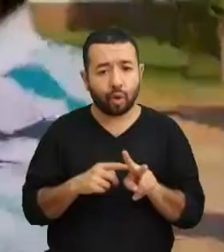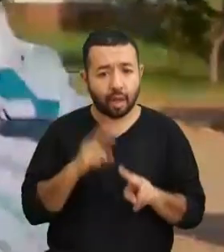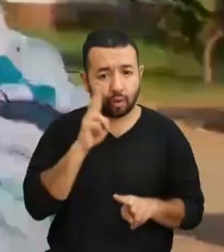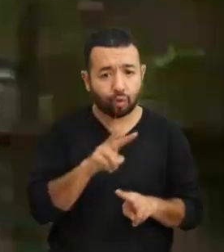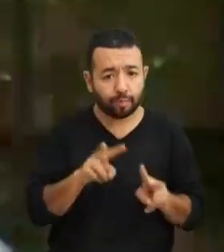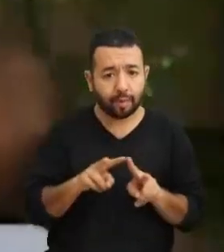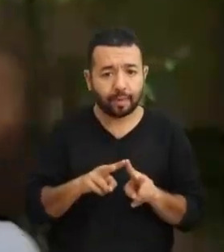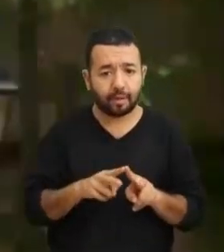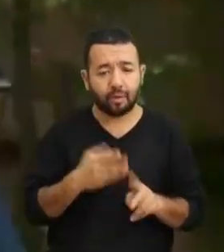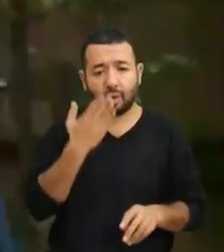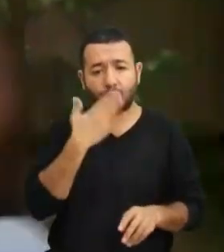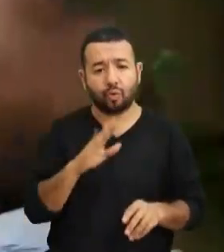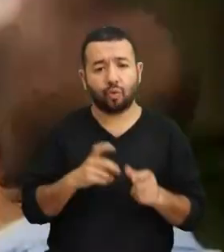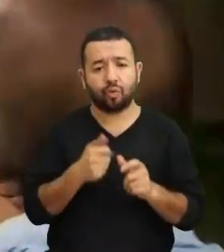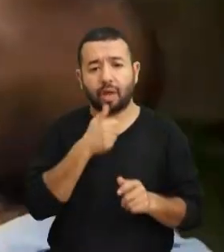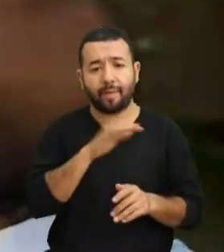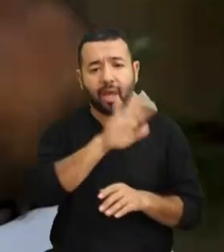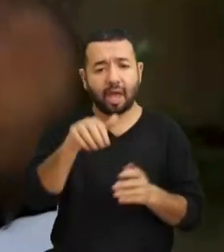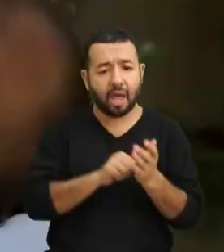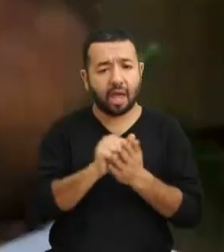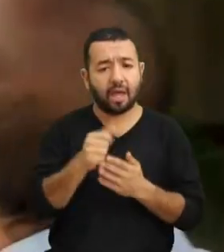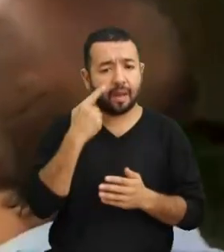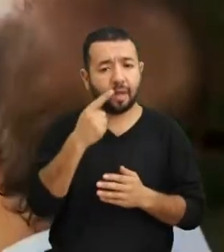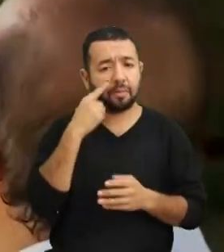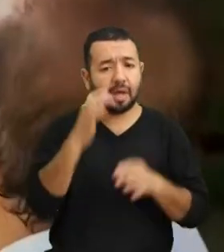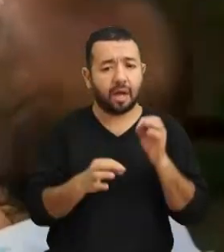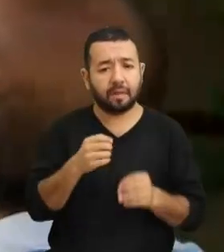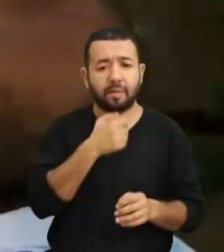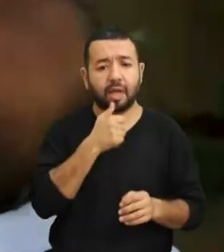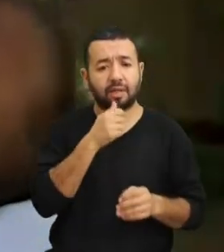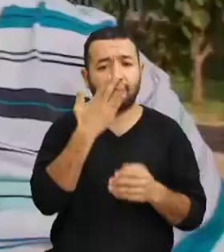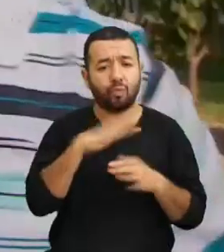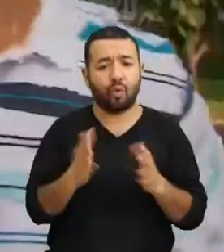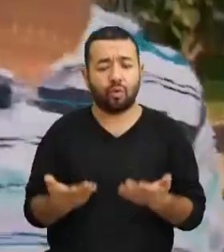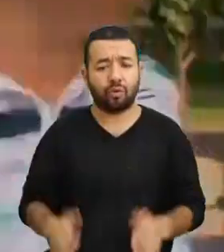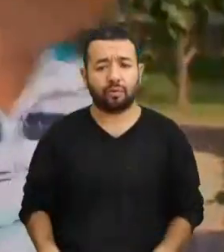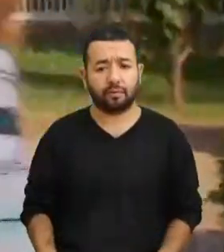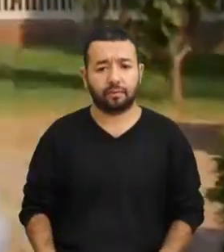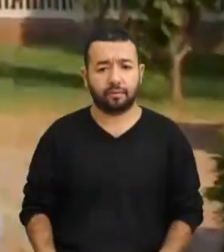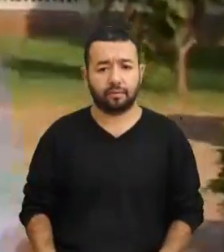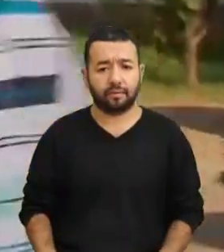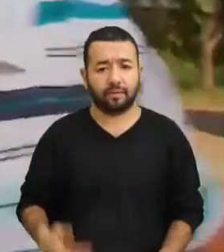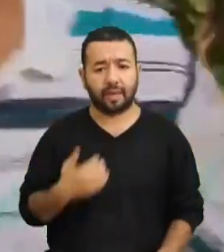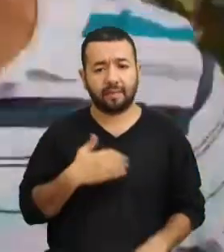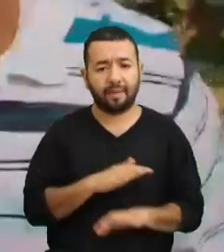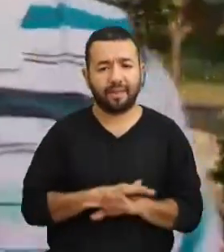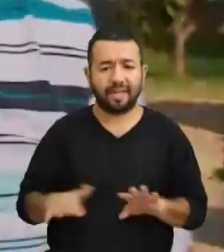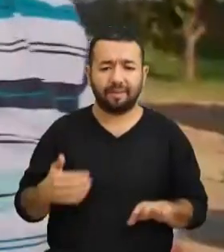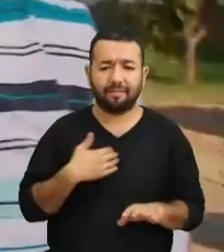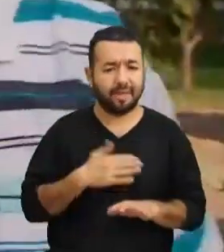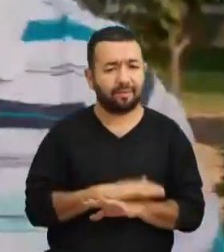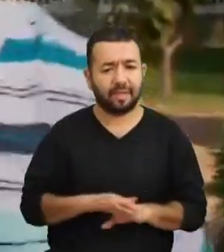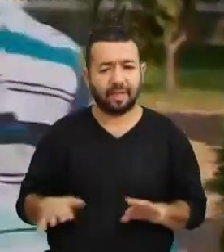mü Mehmet? Yok Şükrü abi yok. Her yere baktım. Villanın her yerini aradım ama adamdan eser yok ya. Oh, bittim ben,